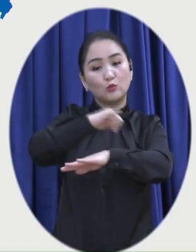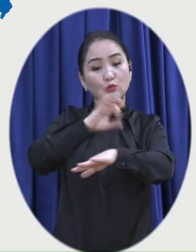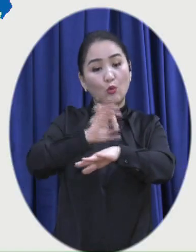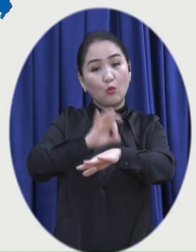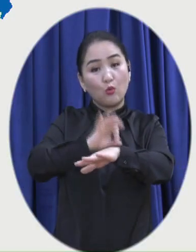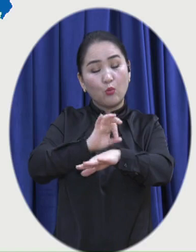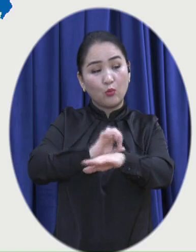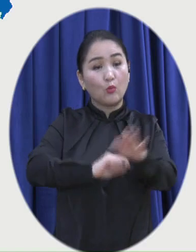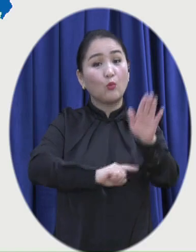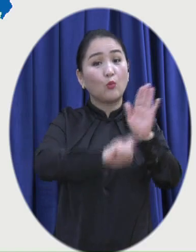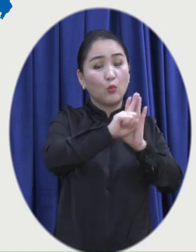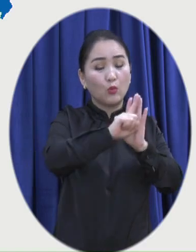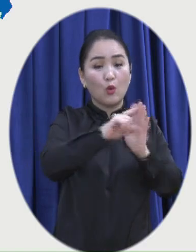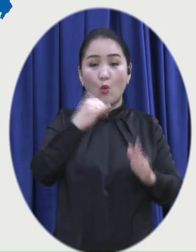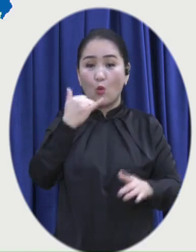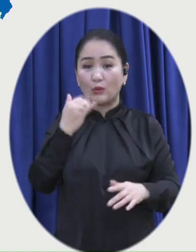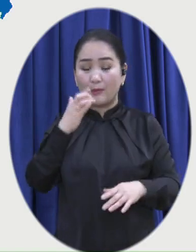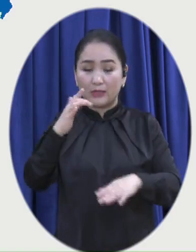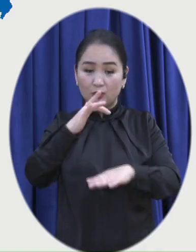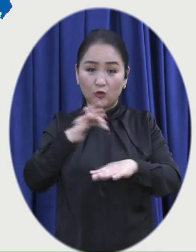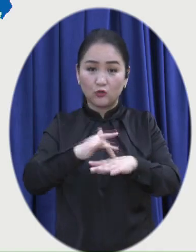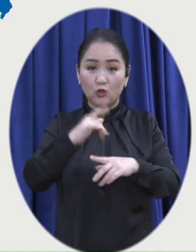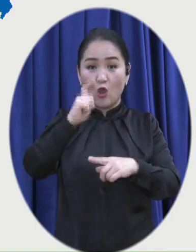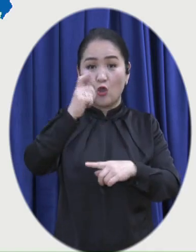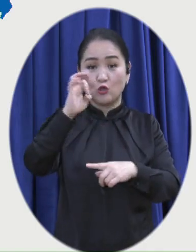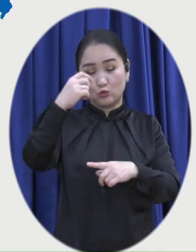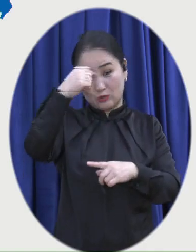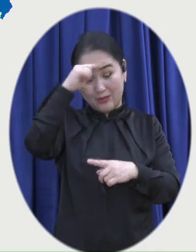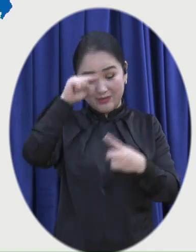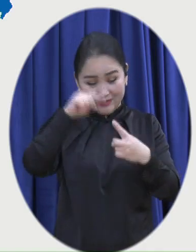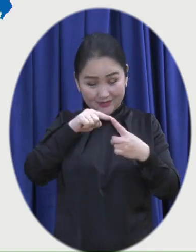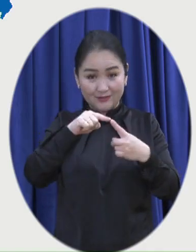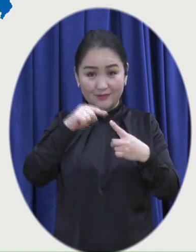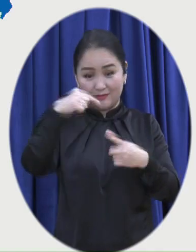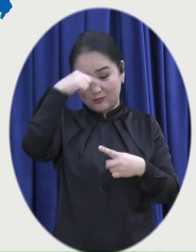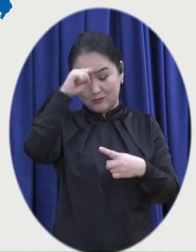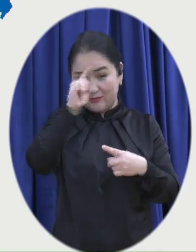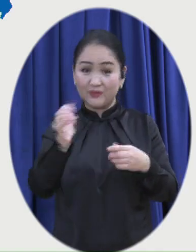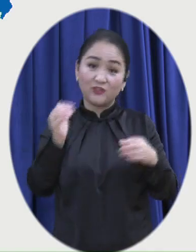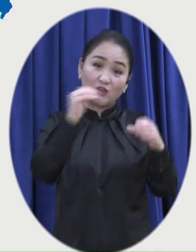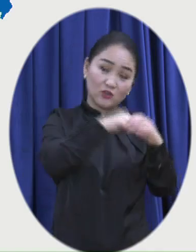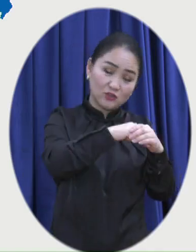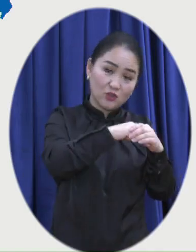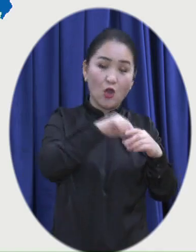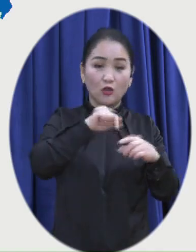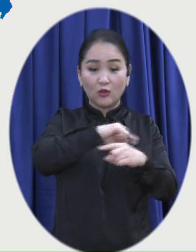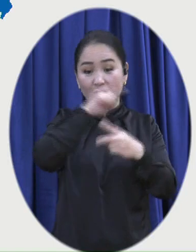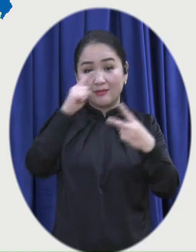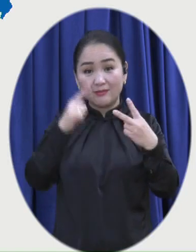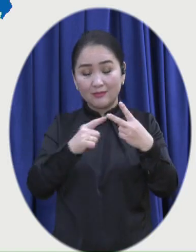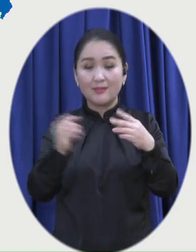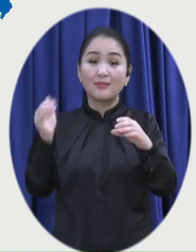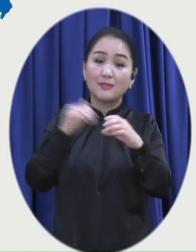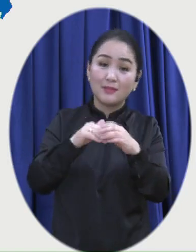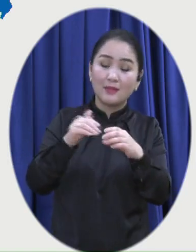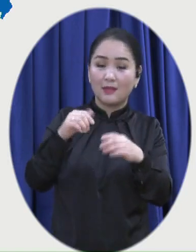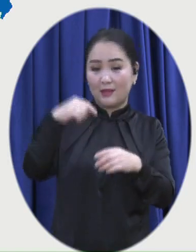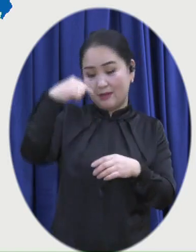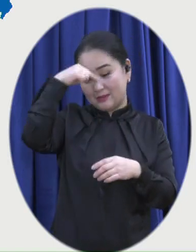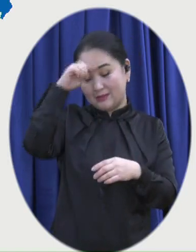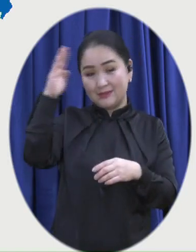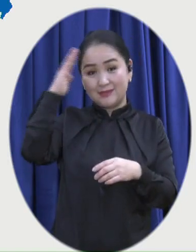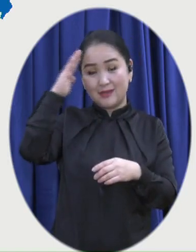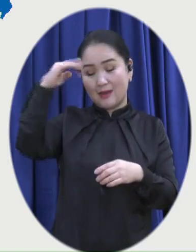эхлээд Улаанбаатар хотод халдвар төвчин судлалын үндэсний төвд батлагдсан тохиолдлыг эмчилж байгаа. За одоо дээр нэмээд цэргийн төв эмчилгээ эмчилж